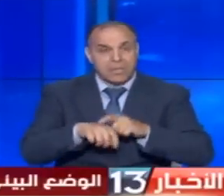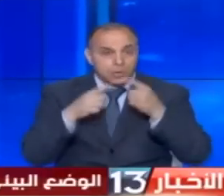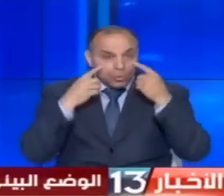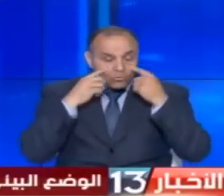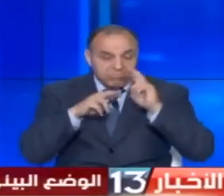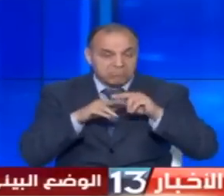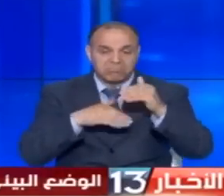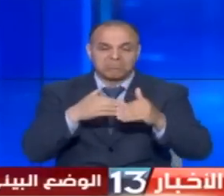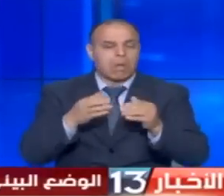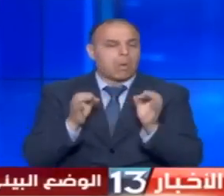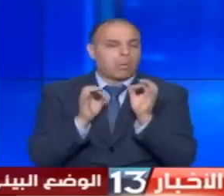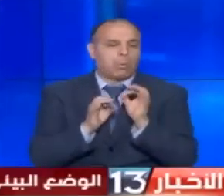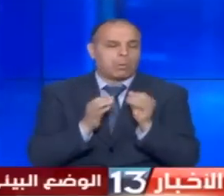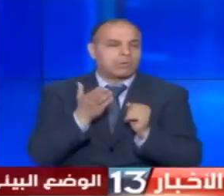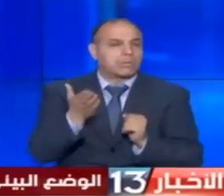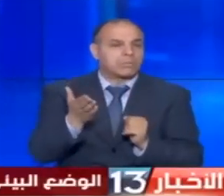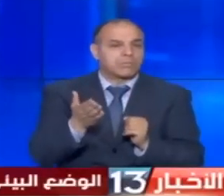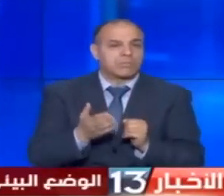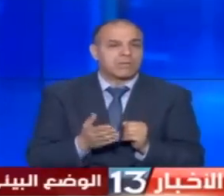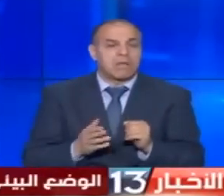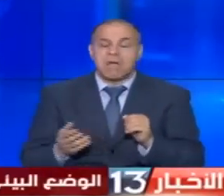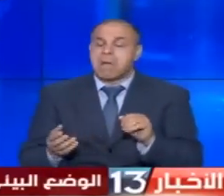تحسنا حسب رايهم